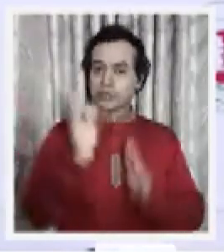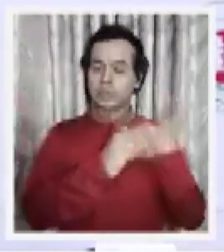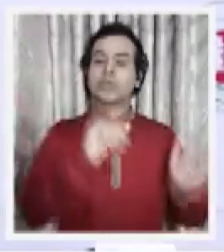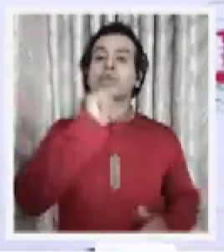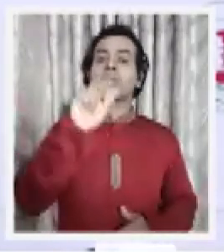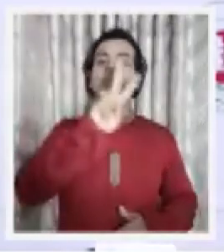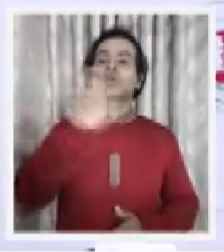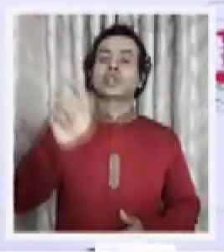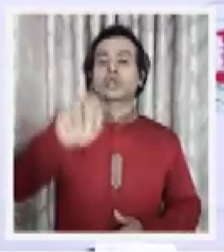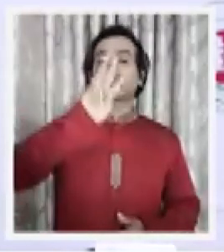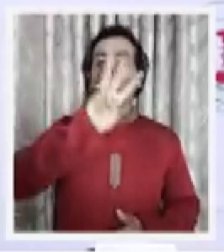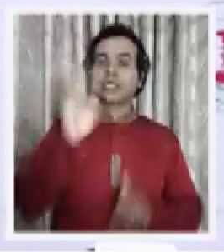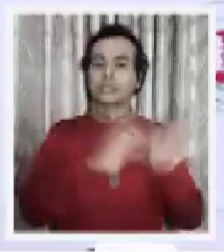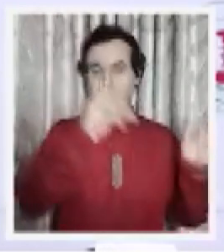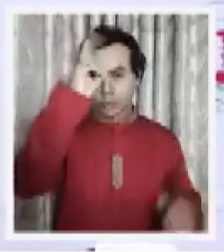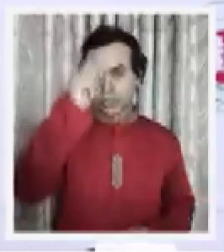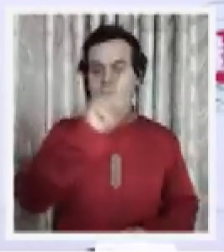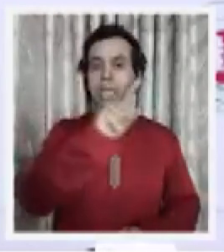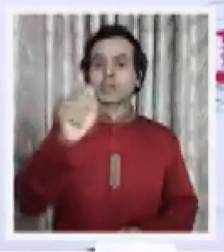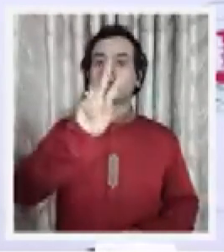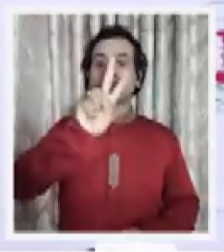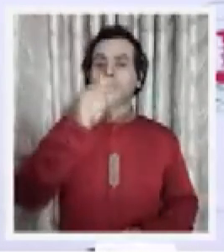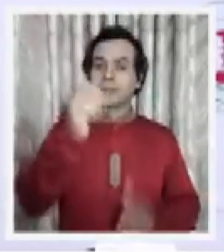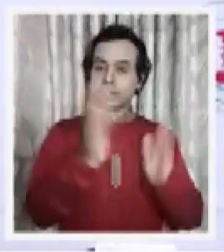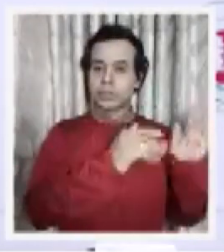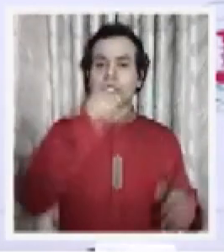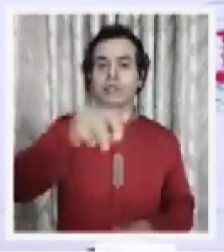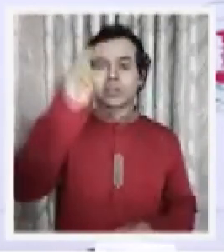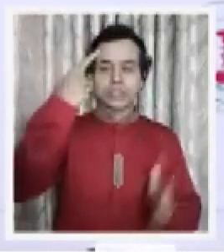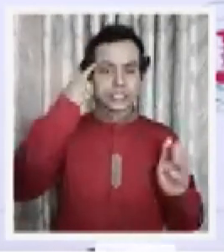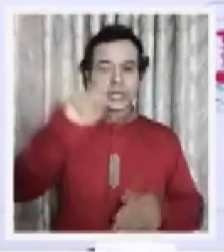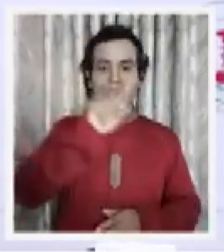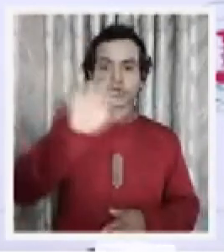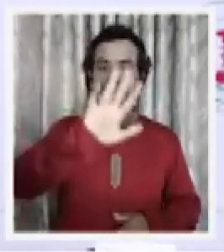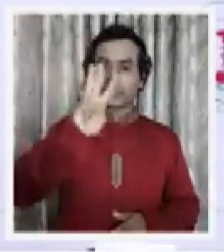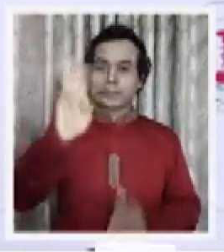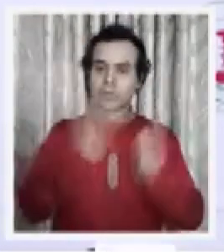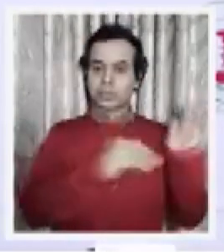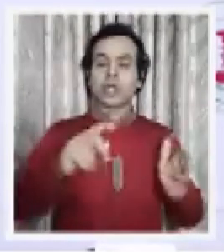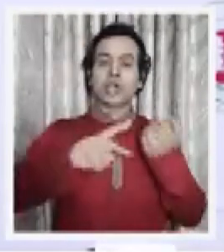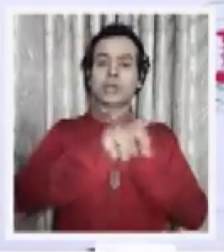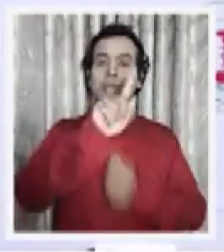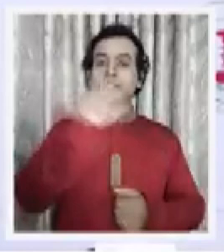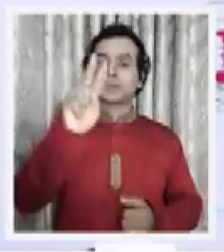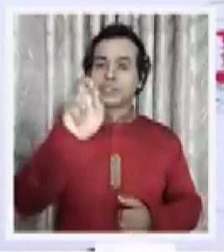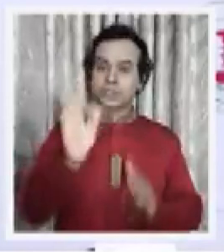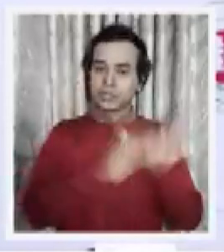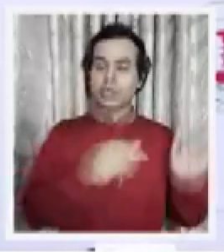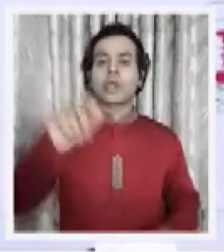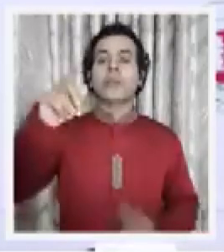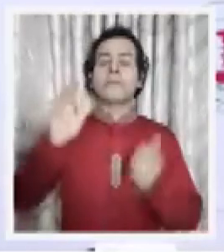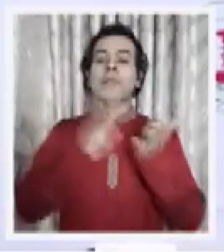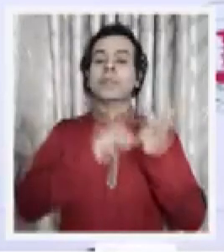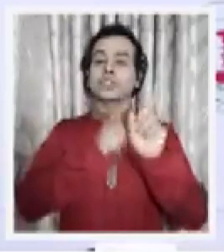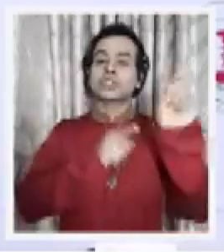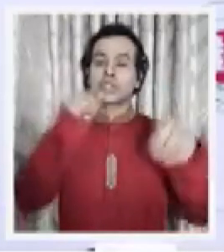193 জন, খুলনা 233 জন, বরিশাল 126 জন, সিলেট 153 জন, রংপুর 120 জন এবং ময়মনসিংহ